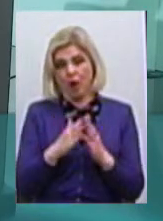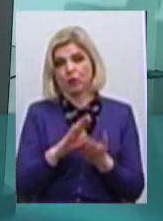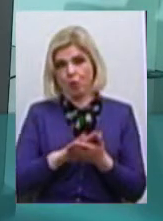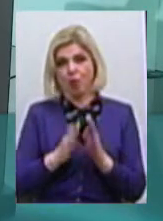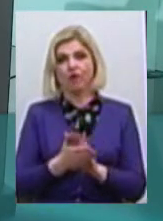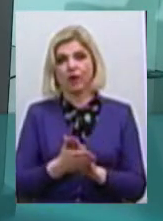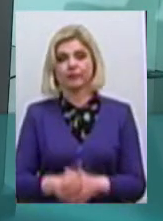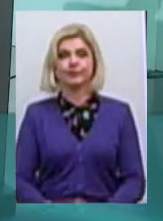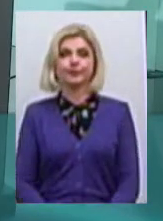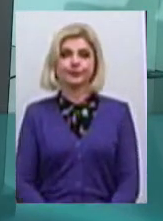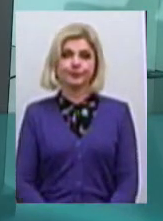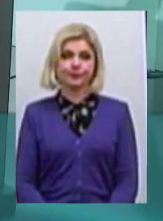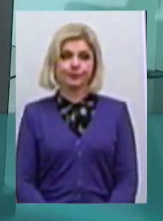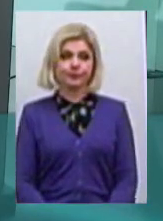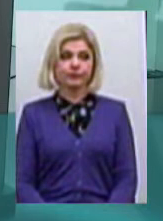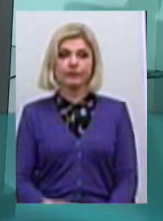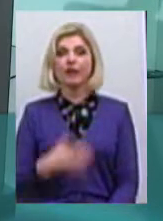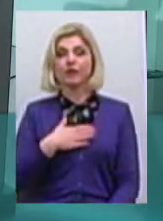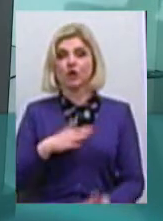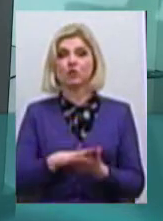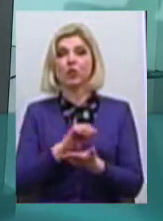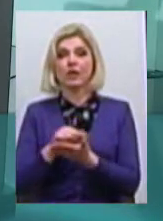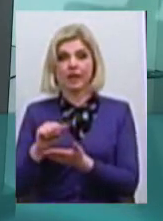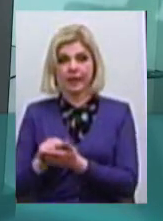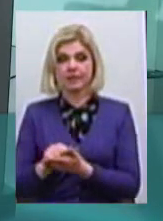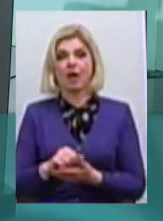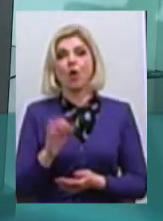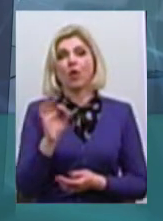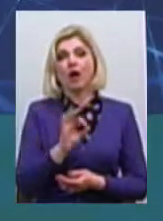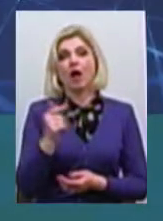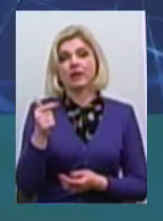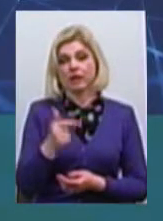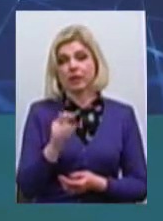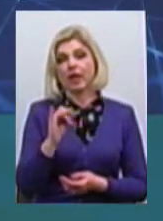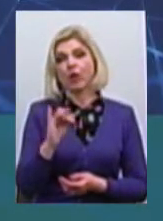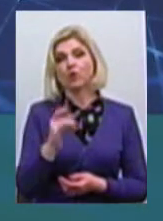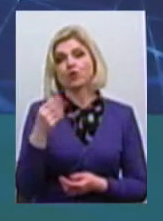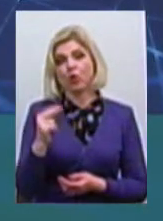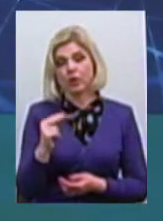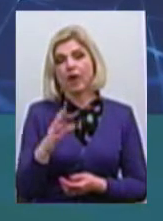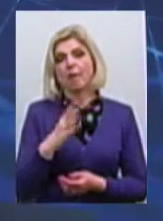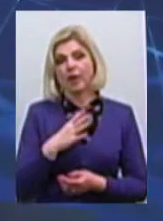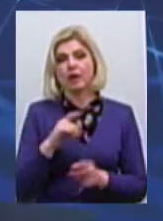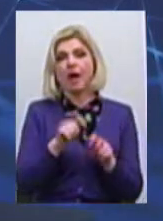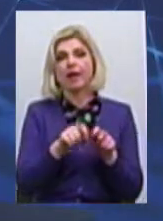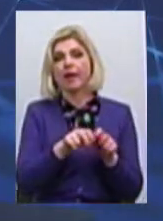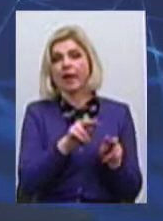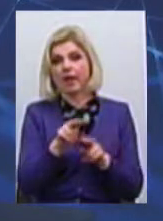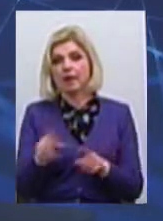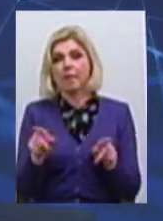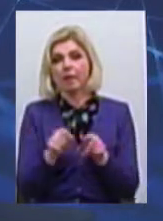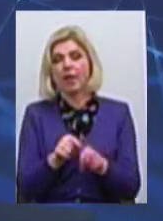умовах, так. Наші колеги зі служби новин Олександр Гордієнко та Ігор Чорний взяли участь в рейді разом з